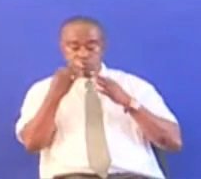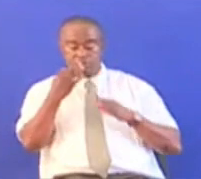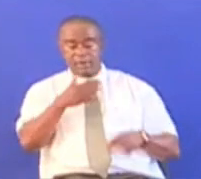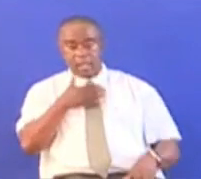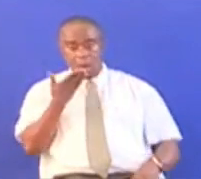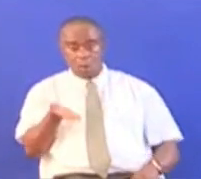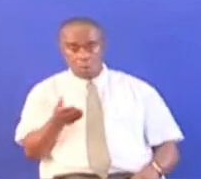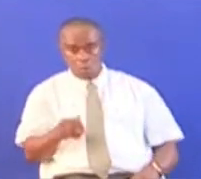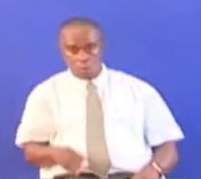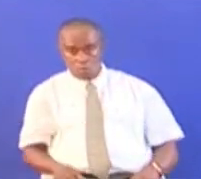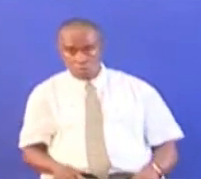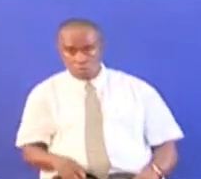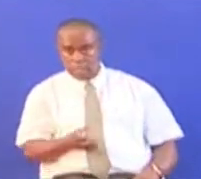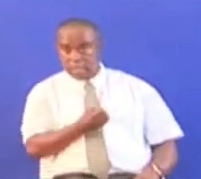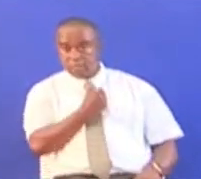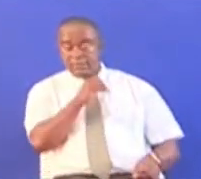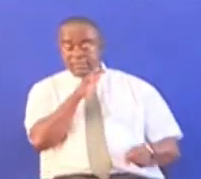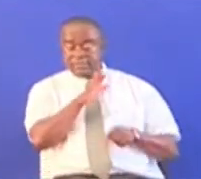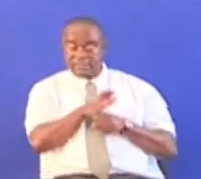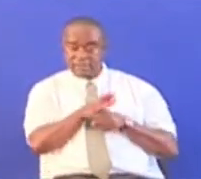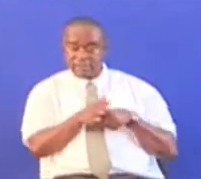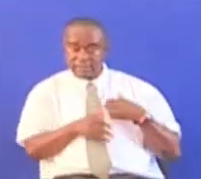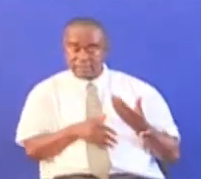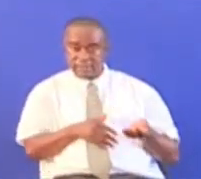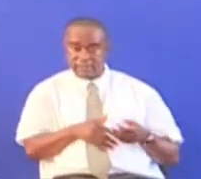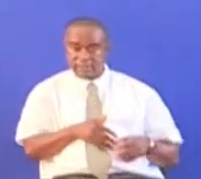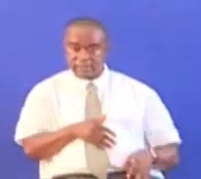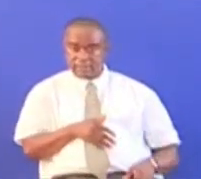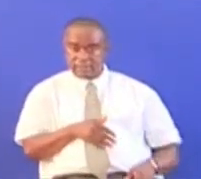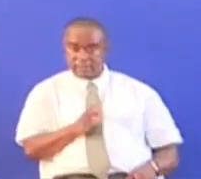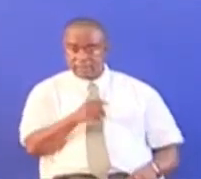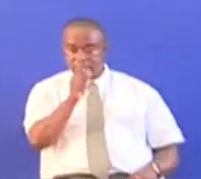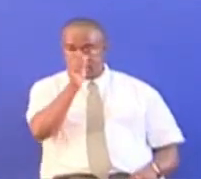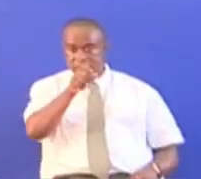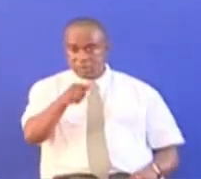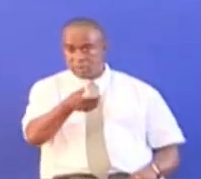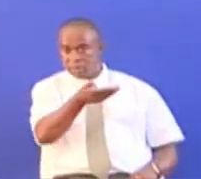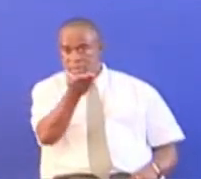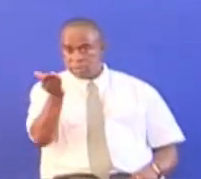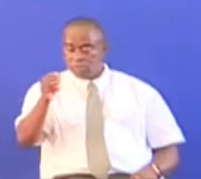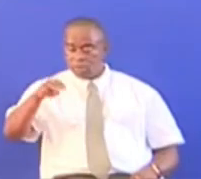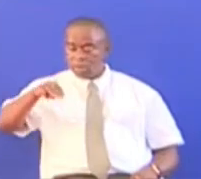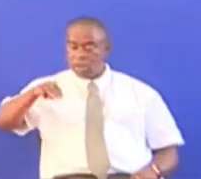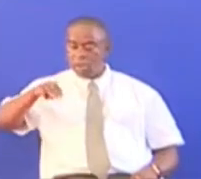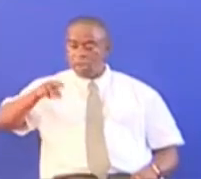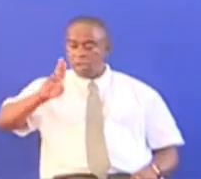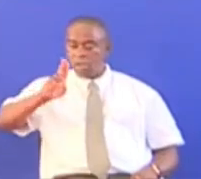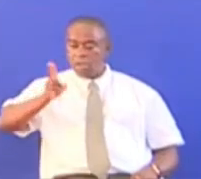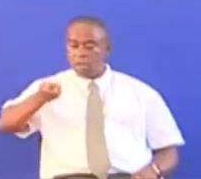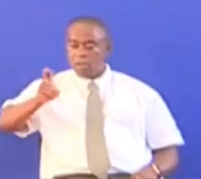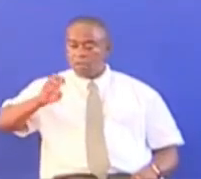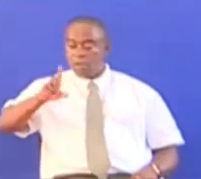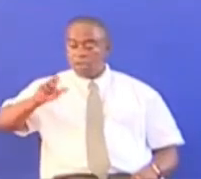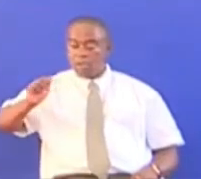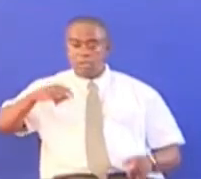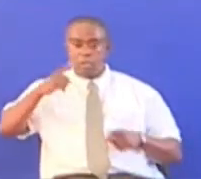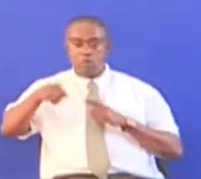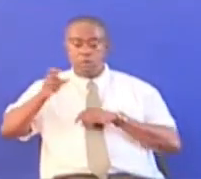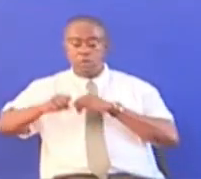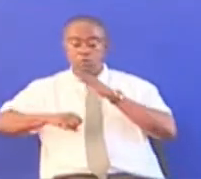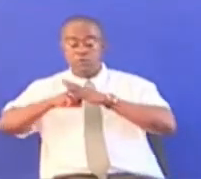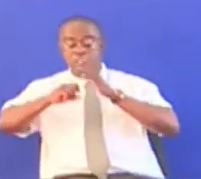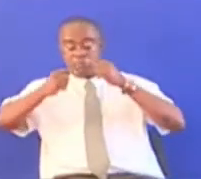yangu, mapenzi ni mengi kwa kweli, na wananchi wenzangu wa Muheza kwa kuendelea kuniunga